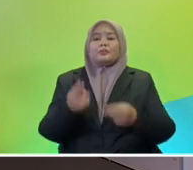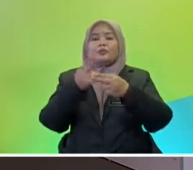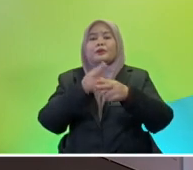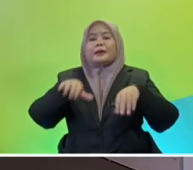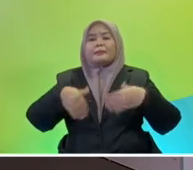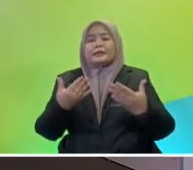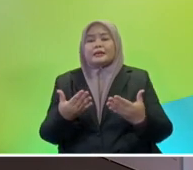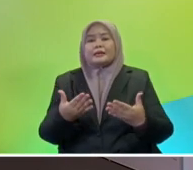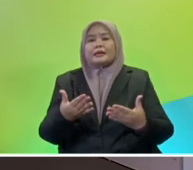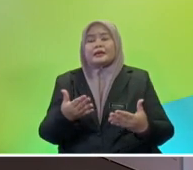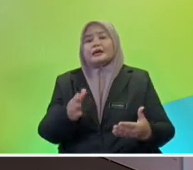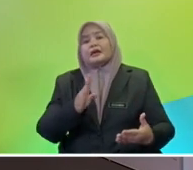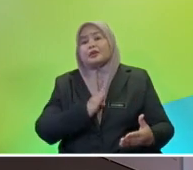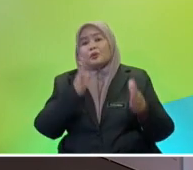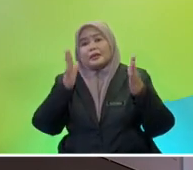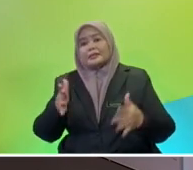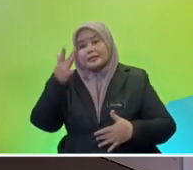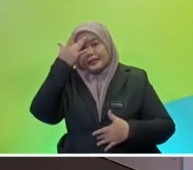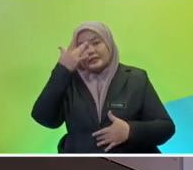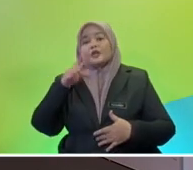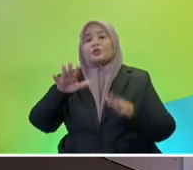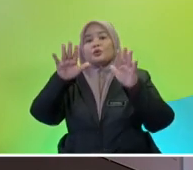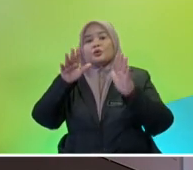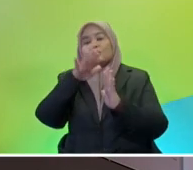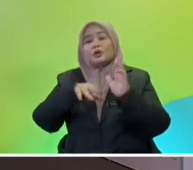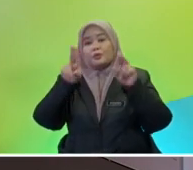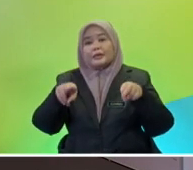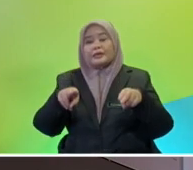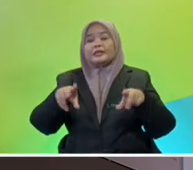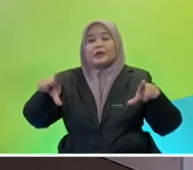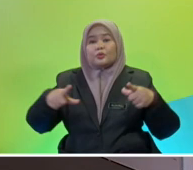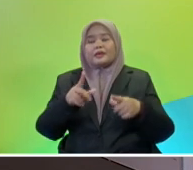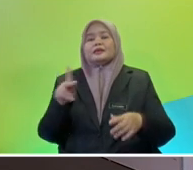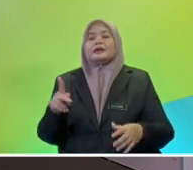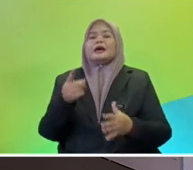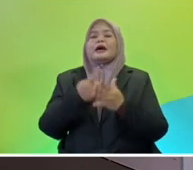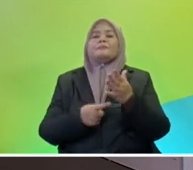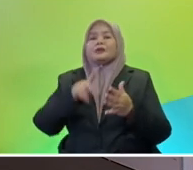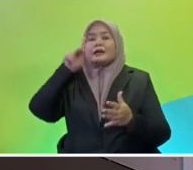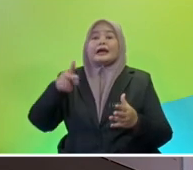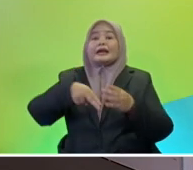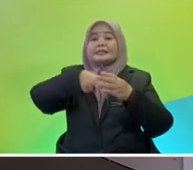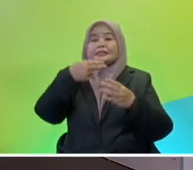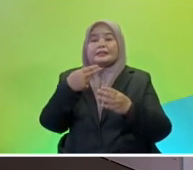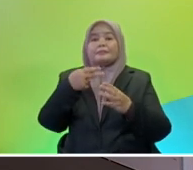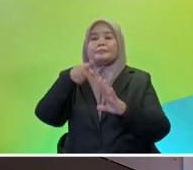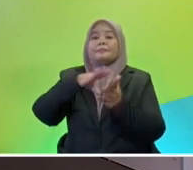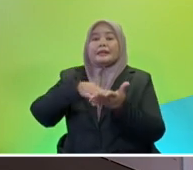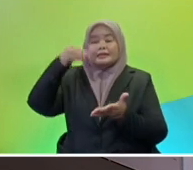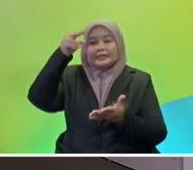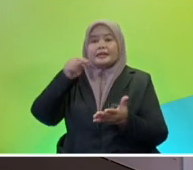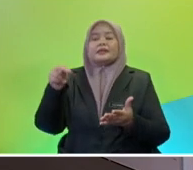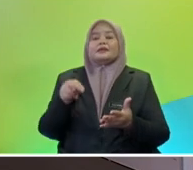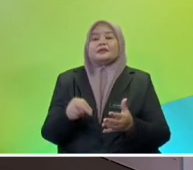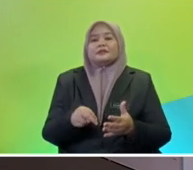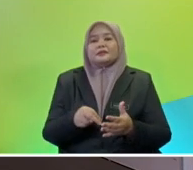Bagaimanakah adab terhadap orang sakit dan orang kurang upaya dilaksanakan Jadi apakah dia hasil pembelajaran step yang ketiga